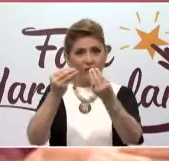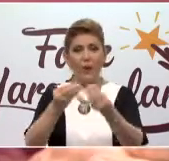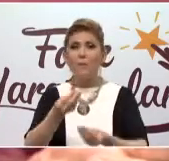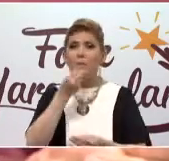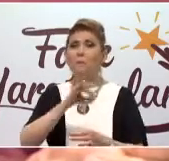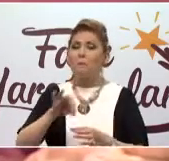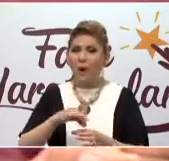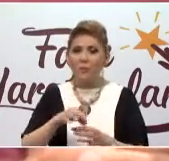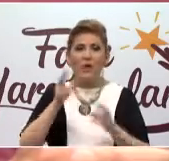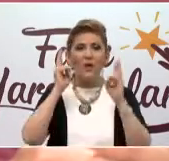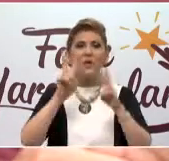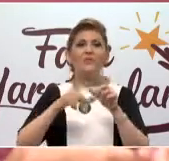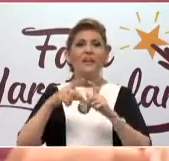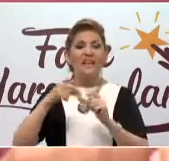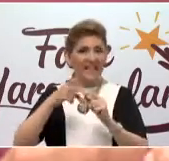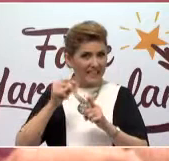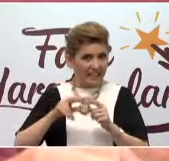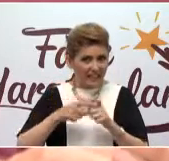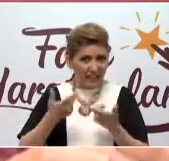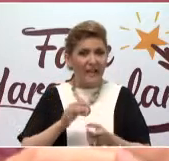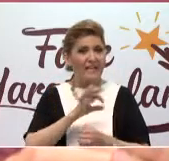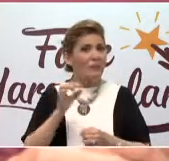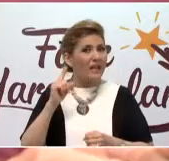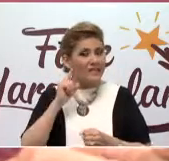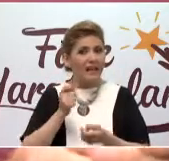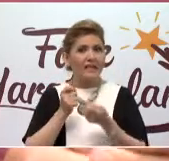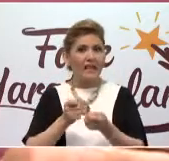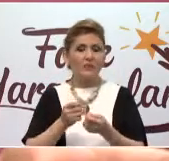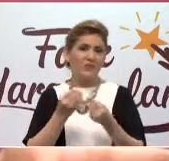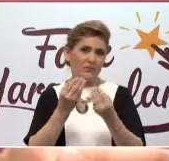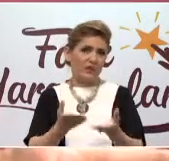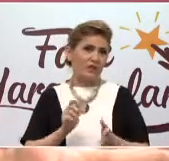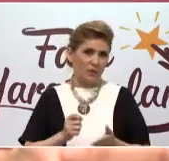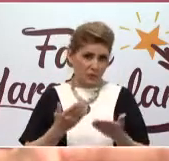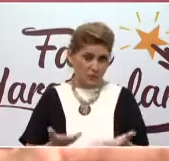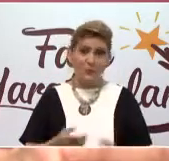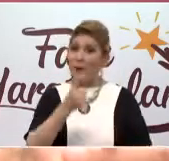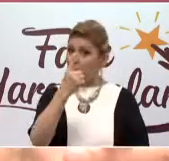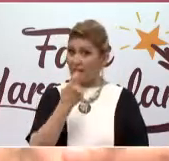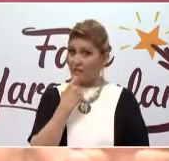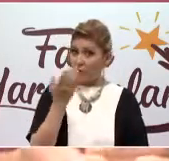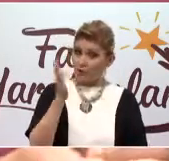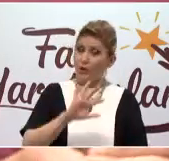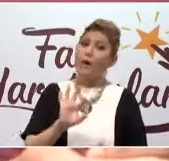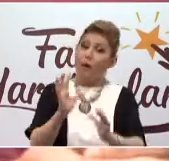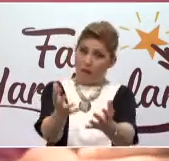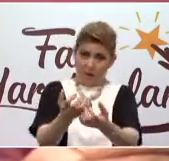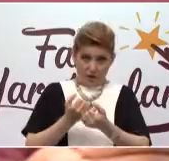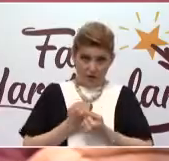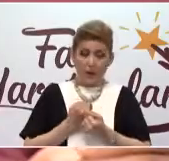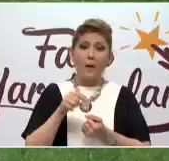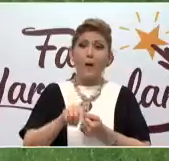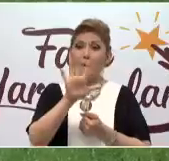mamalarını, veteriner hizmetlerini ve ilk temel itaat eğitimlerinin verilmesini sağlıyoruz. bir yıl sonunda geri alıyoruz.